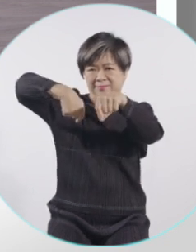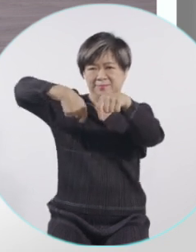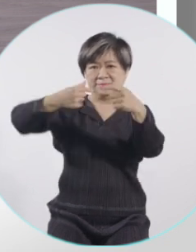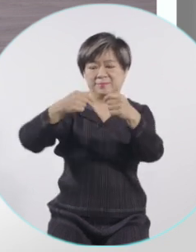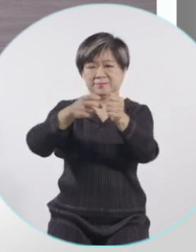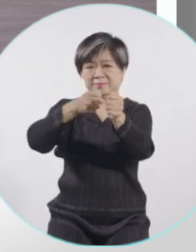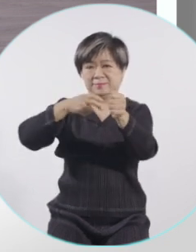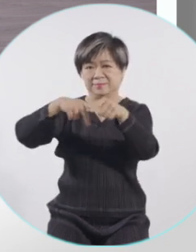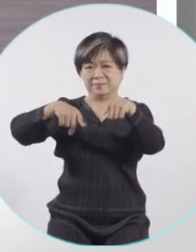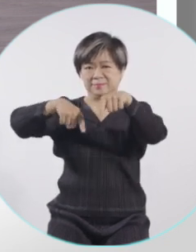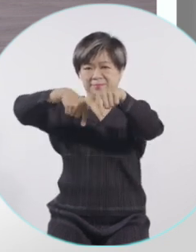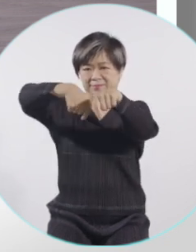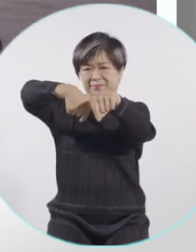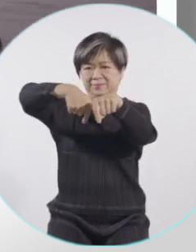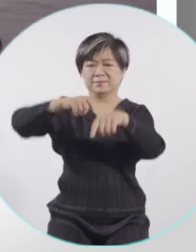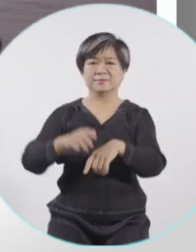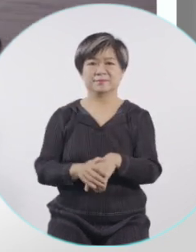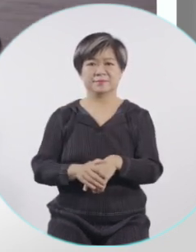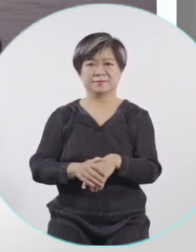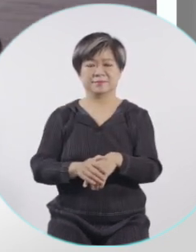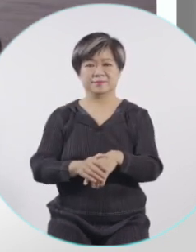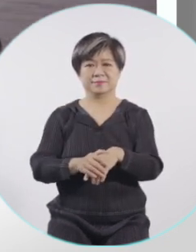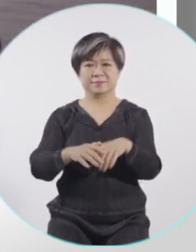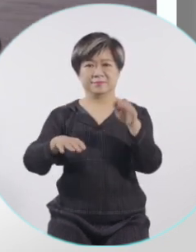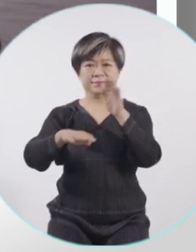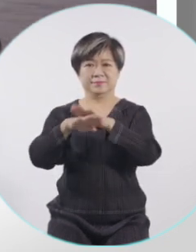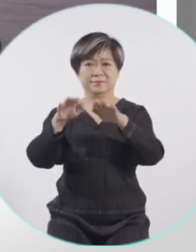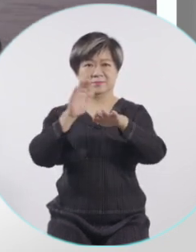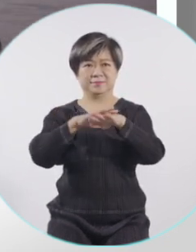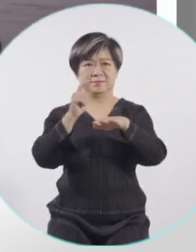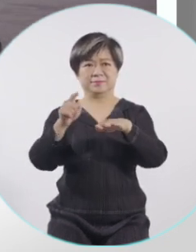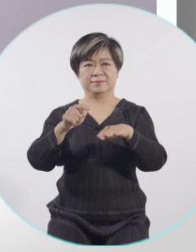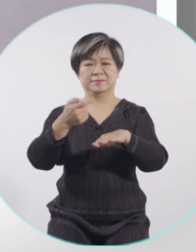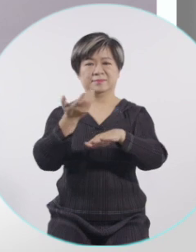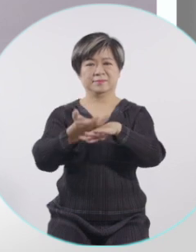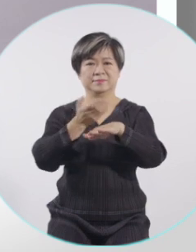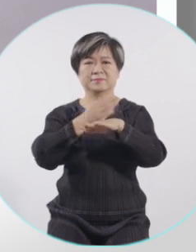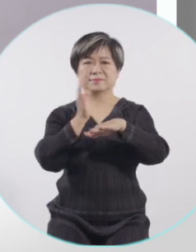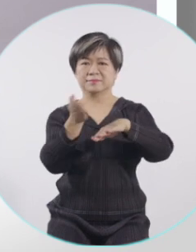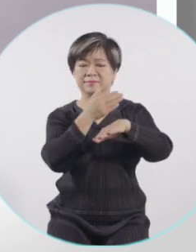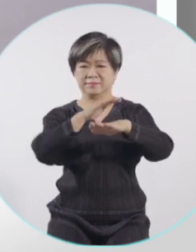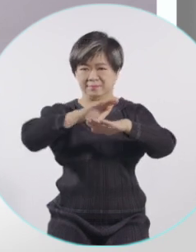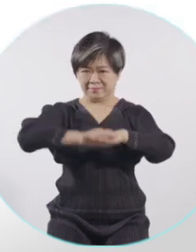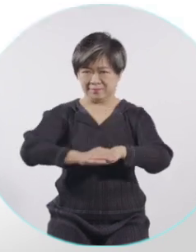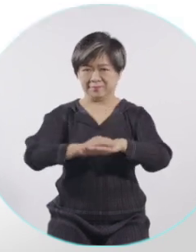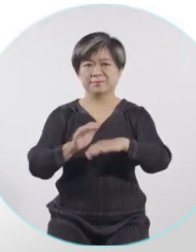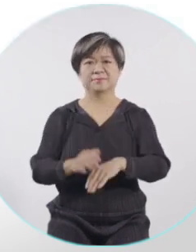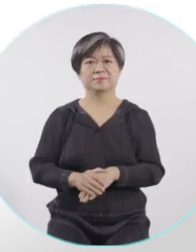直成弓箭步；三、双手交叠放在右脚膝盖上。